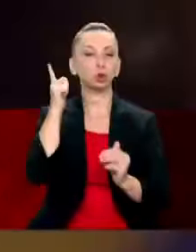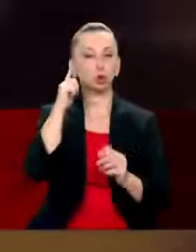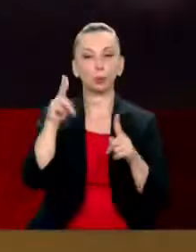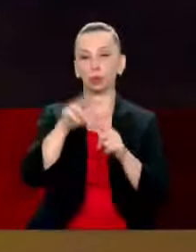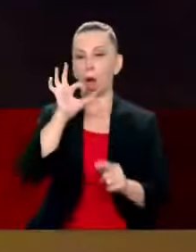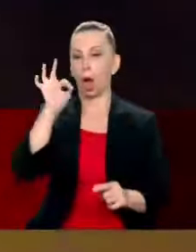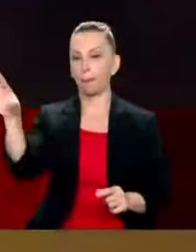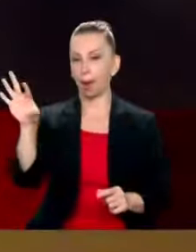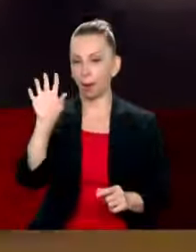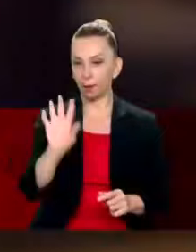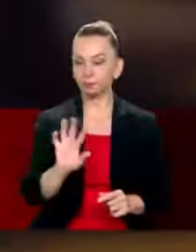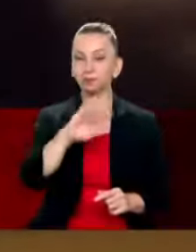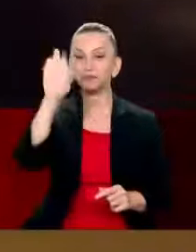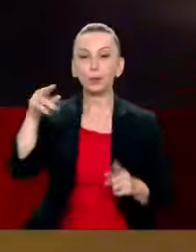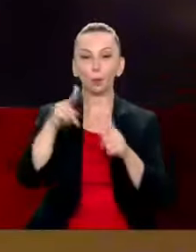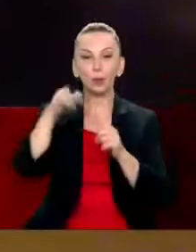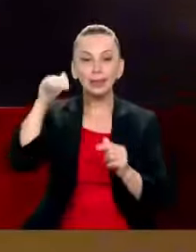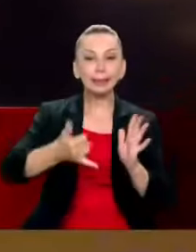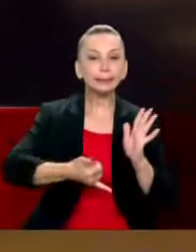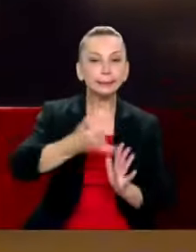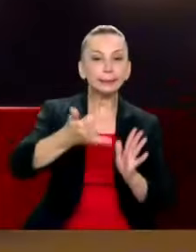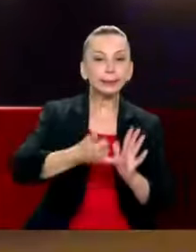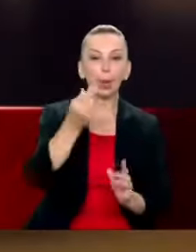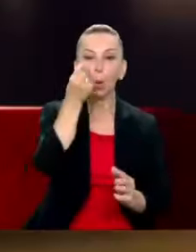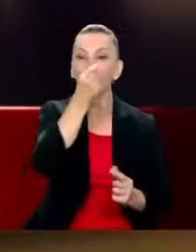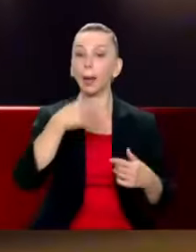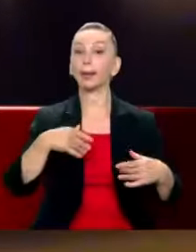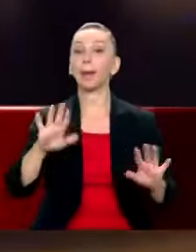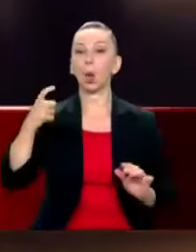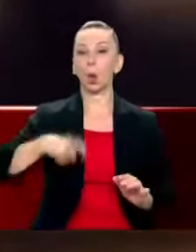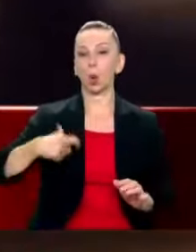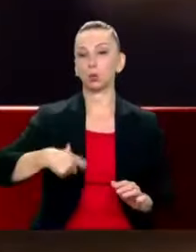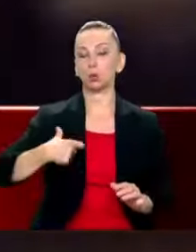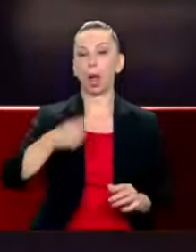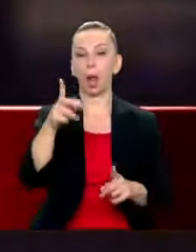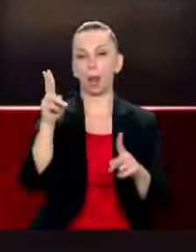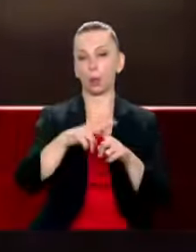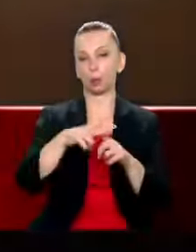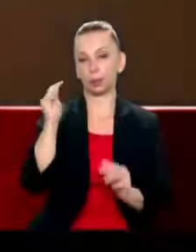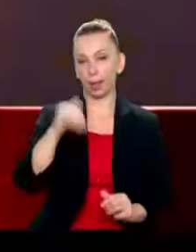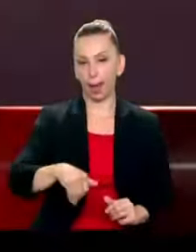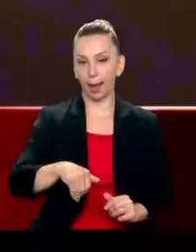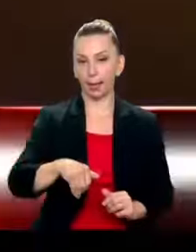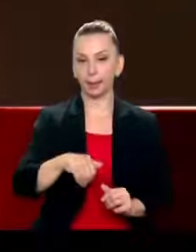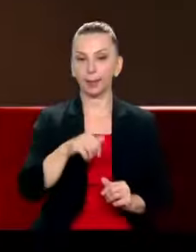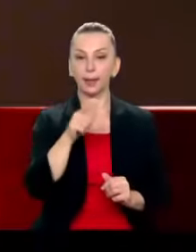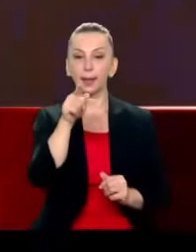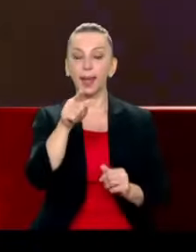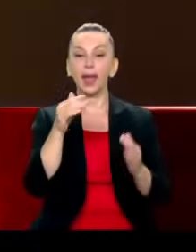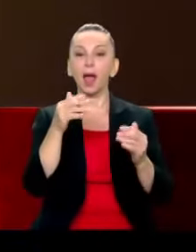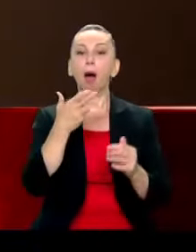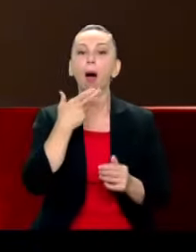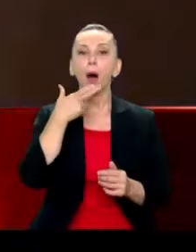Emniyet güçlerinin Elvan Yanaşma'yı ikna etmesi kolay olmadı. Özel harekat polisleri girdi devreye. Bu sırada evde olmayan